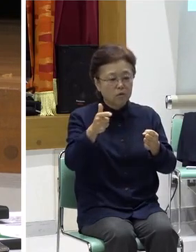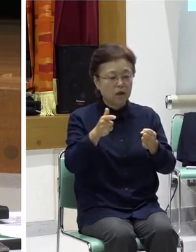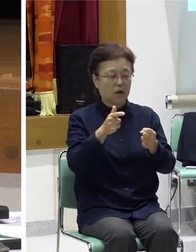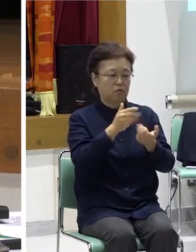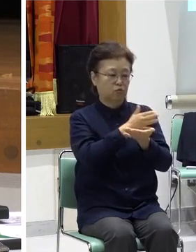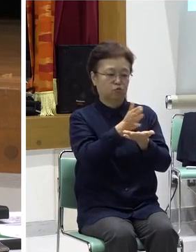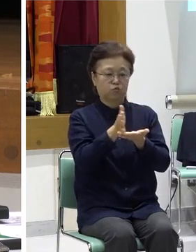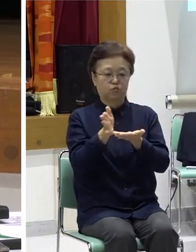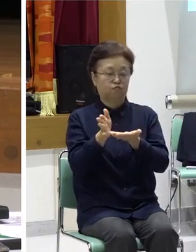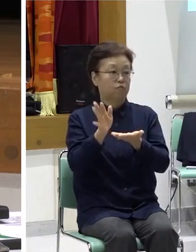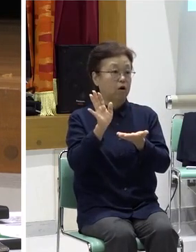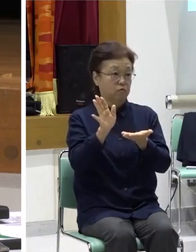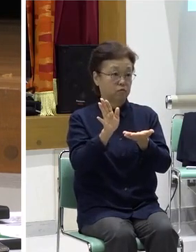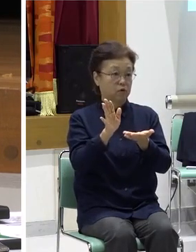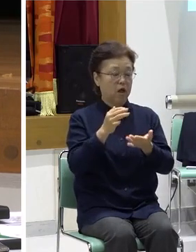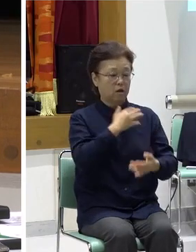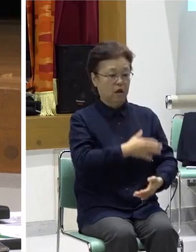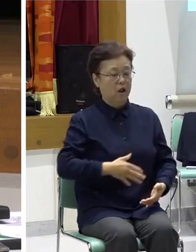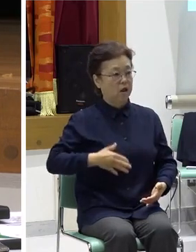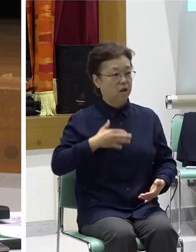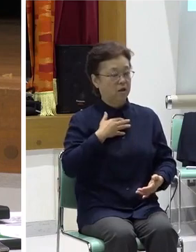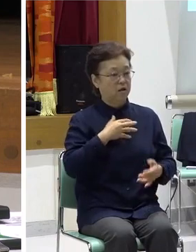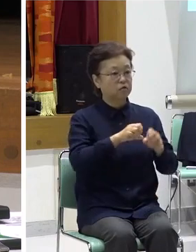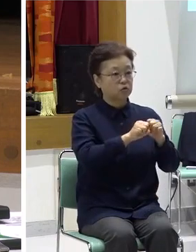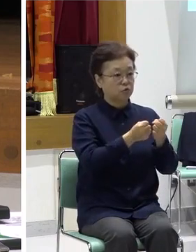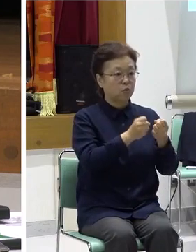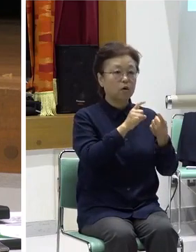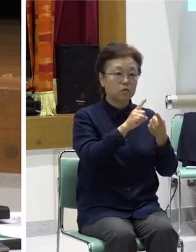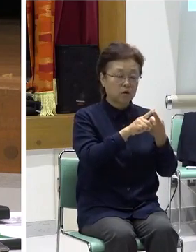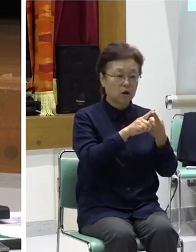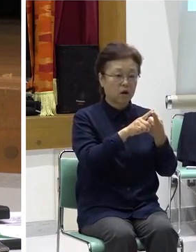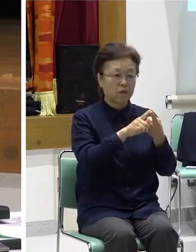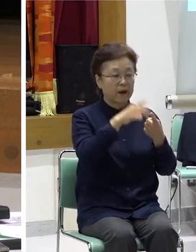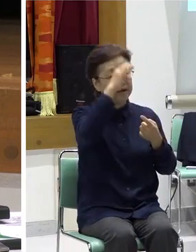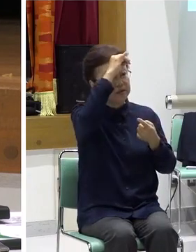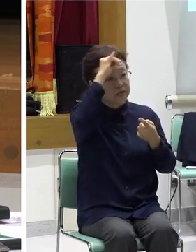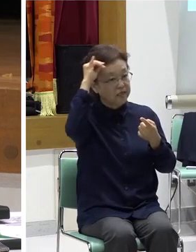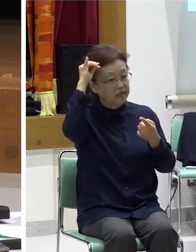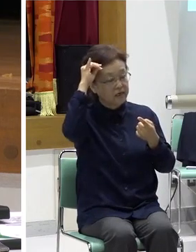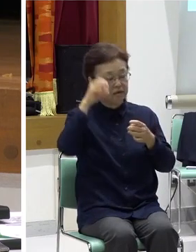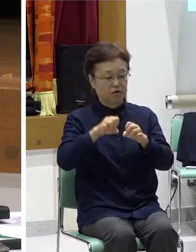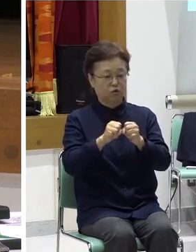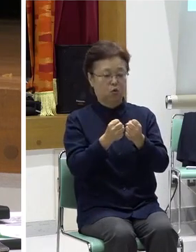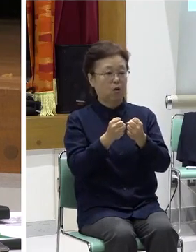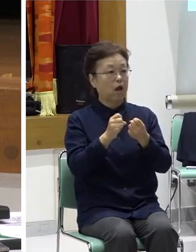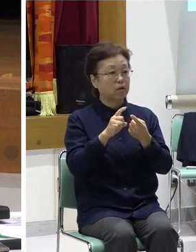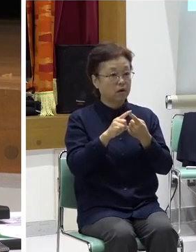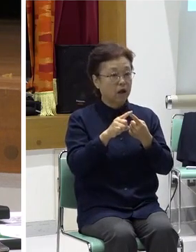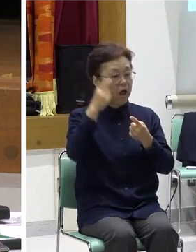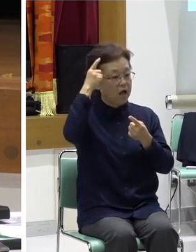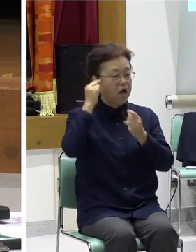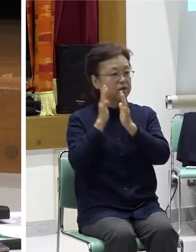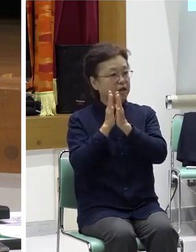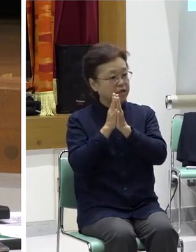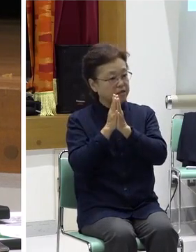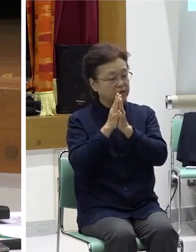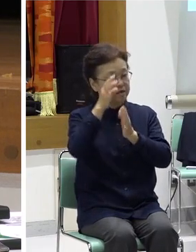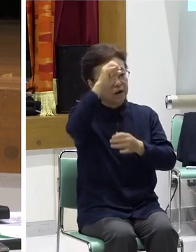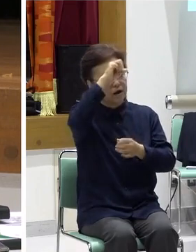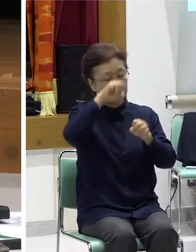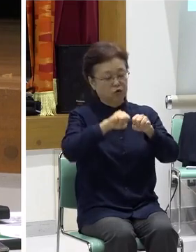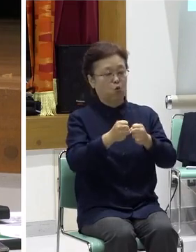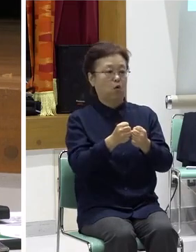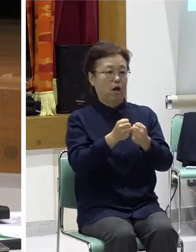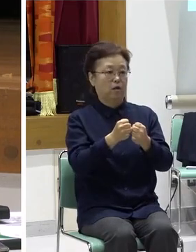あると思うんです。身体的なものであったりとか、あと知的な部分の障害、あと精神的な障害っていうところがあ